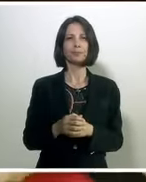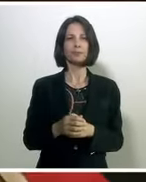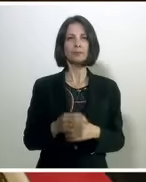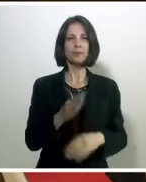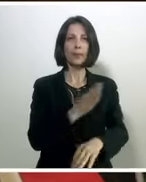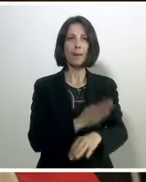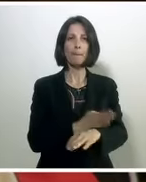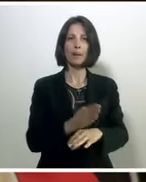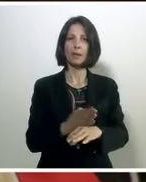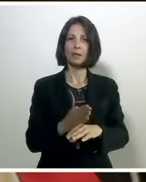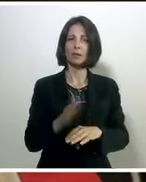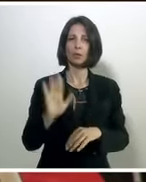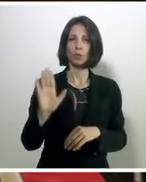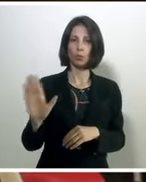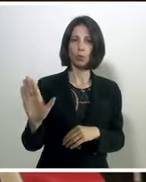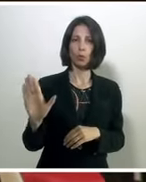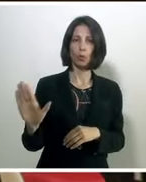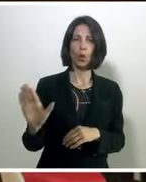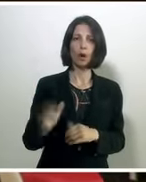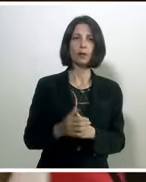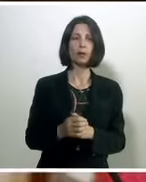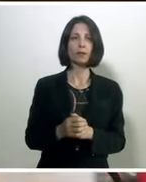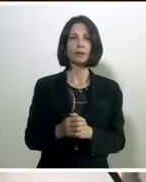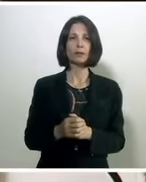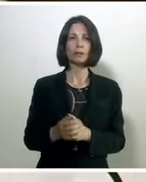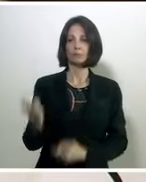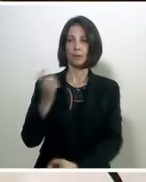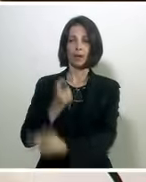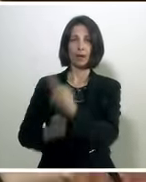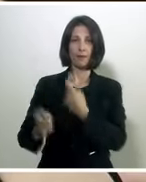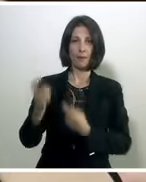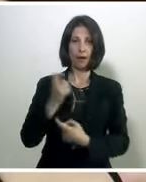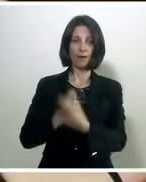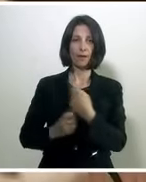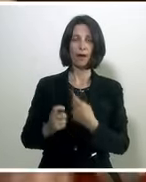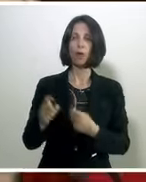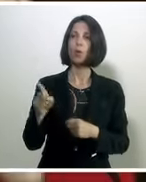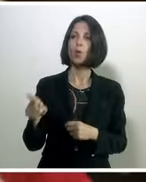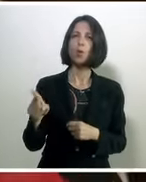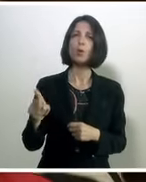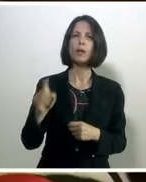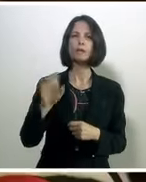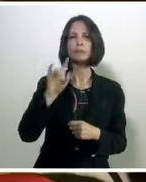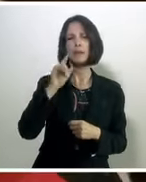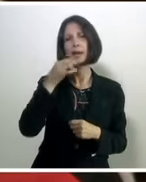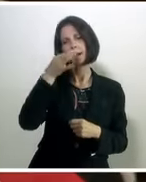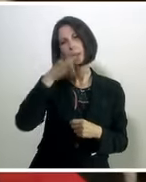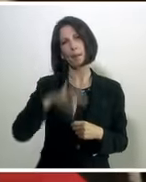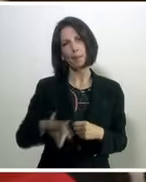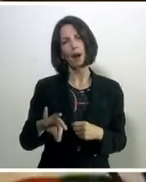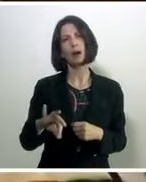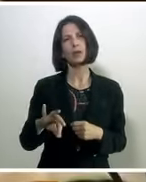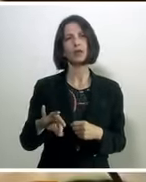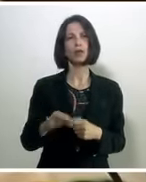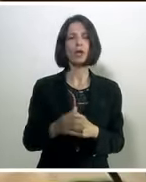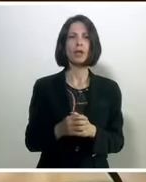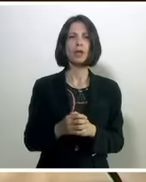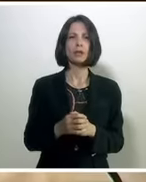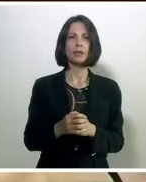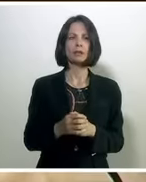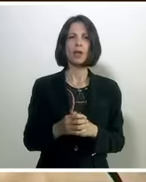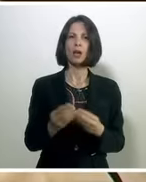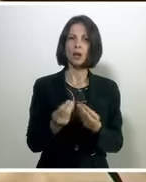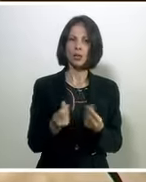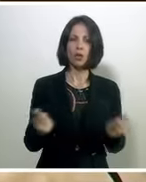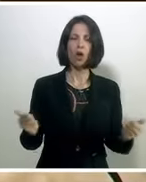partito proveniva egli era riuscito a dirimere con determinazione